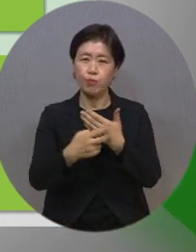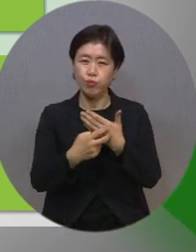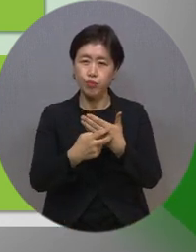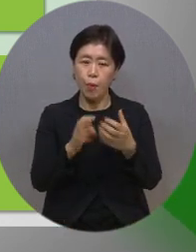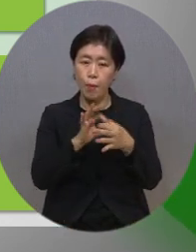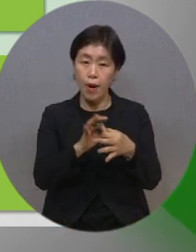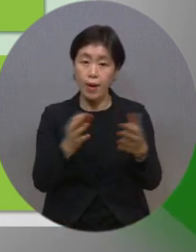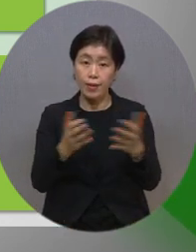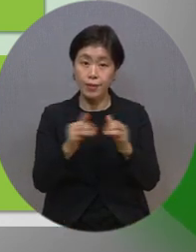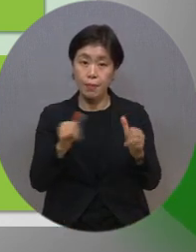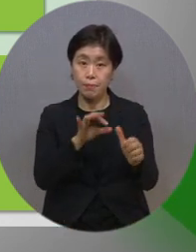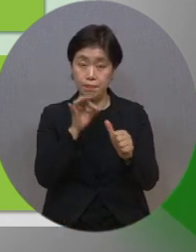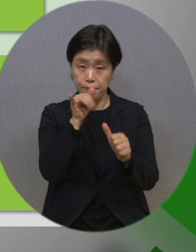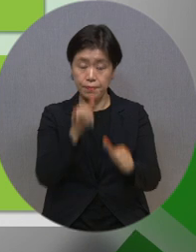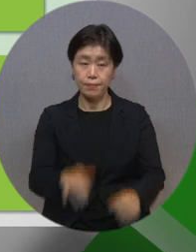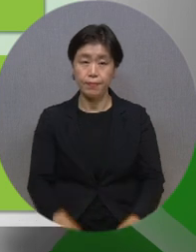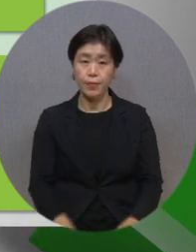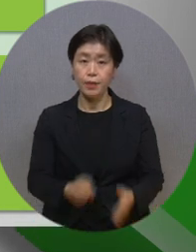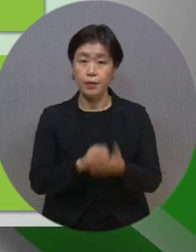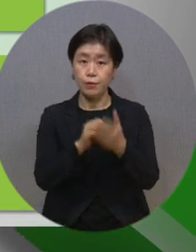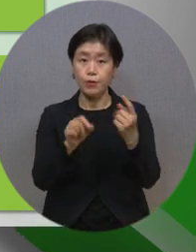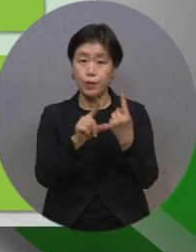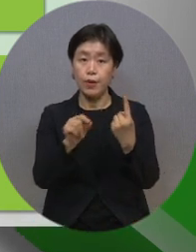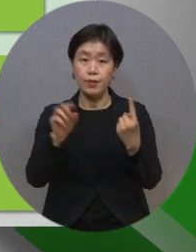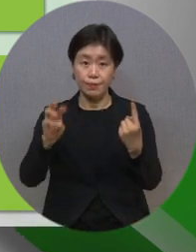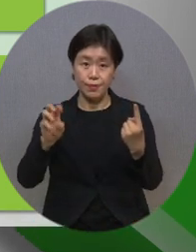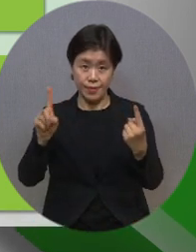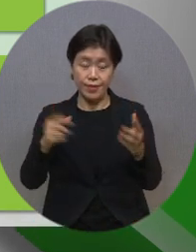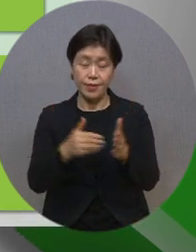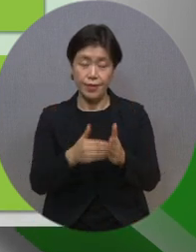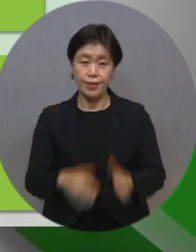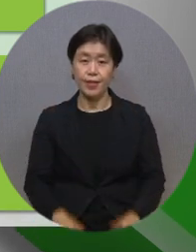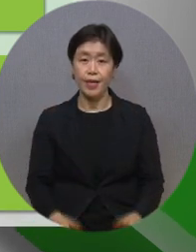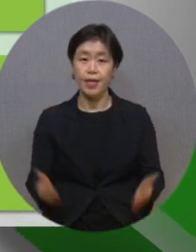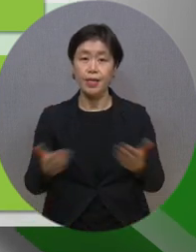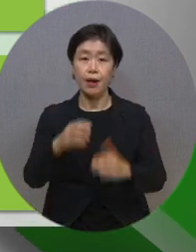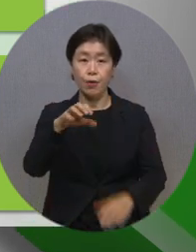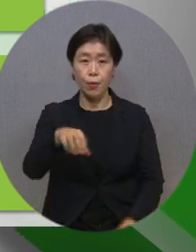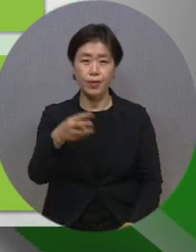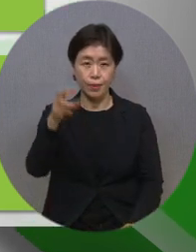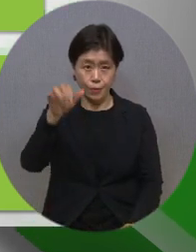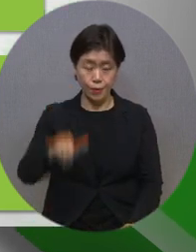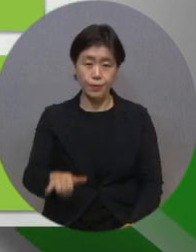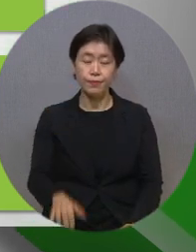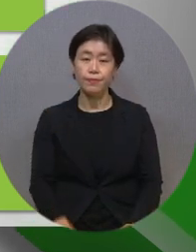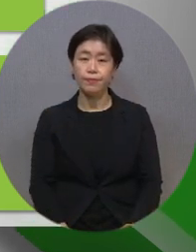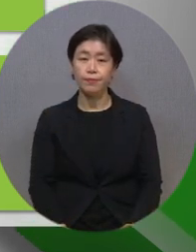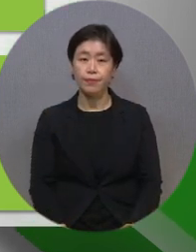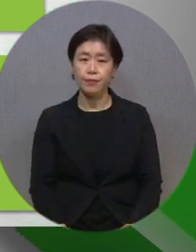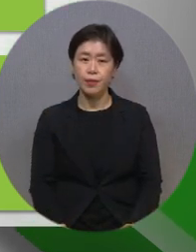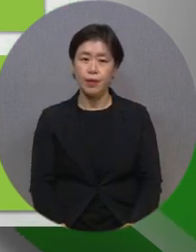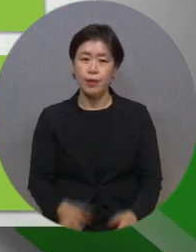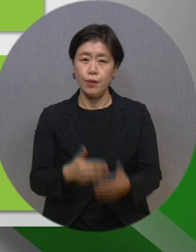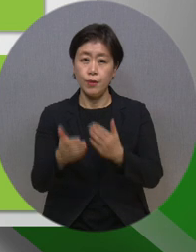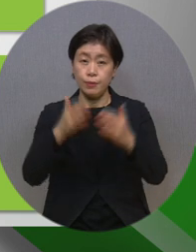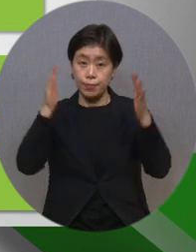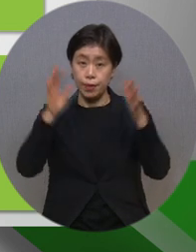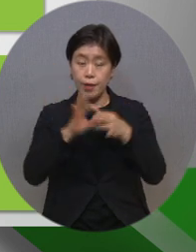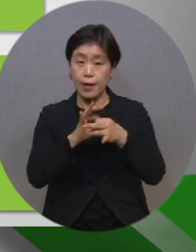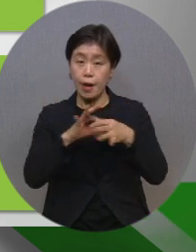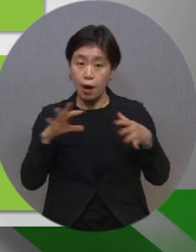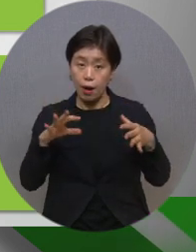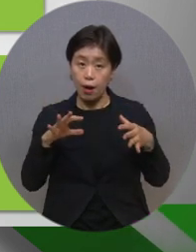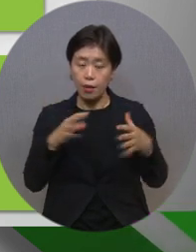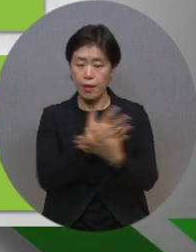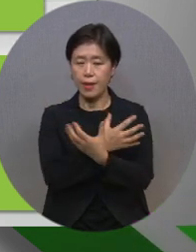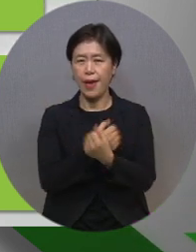1월 31일까지며 근무지는 세종시입니다. 경력과 학력은 무관하며 계약직을